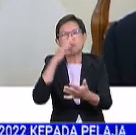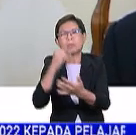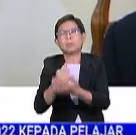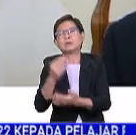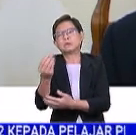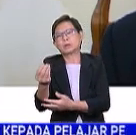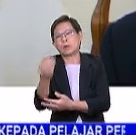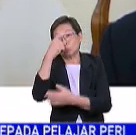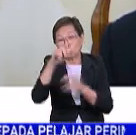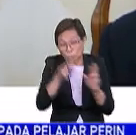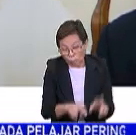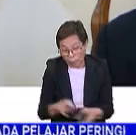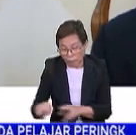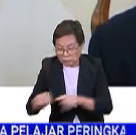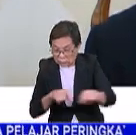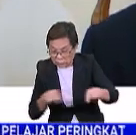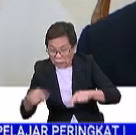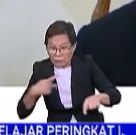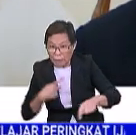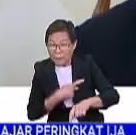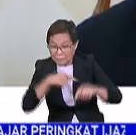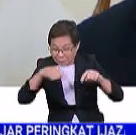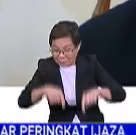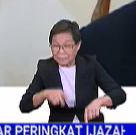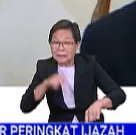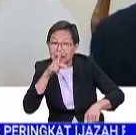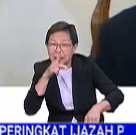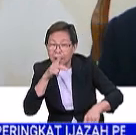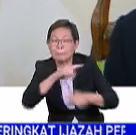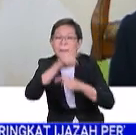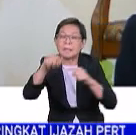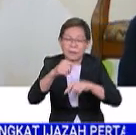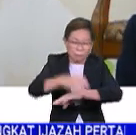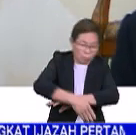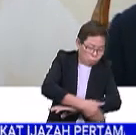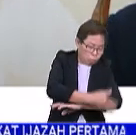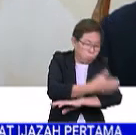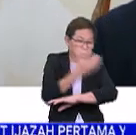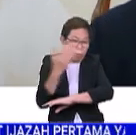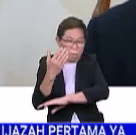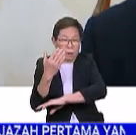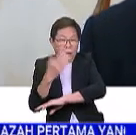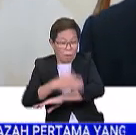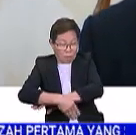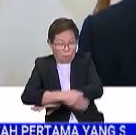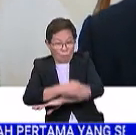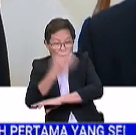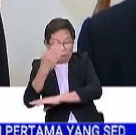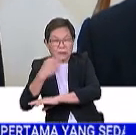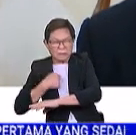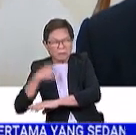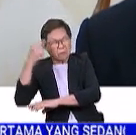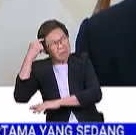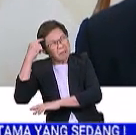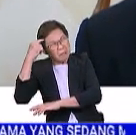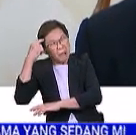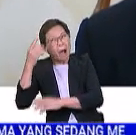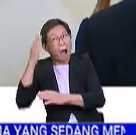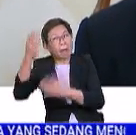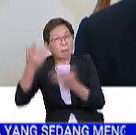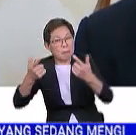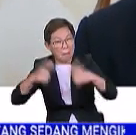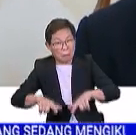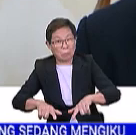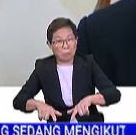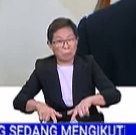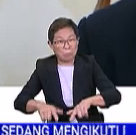Tetapi untuk perancangan tindakan kita di Kedah ini, bila sempadan buka, kita beranggapan lah mungkin akan berlakunya